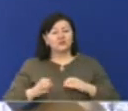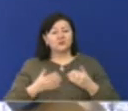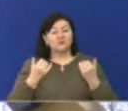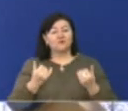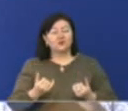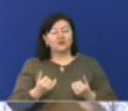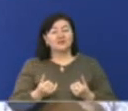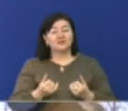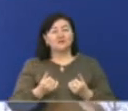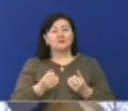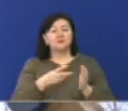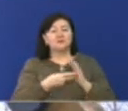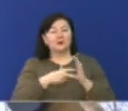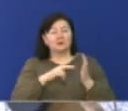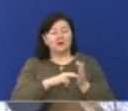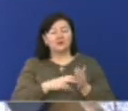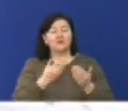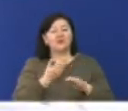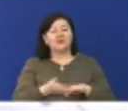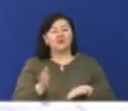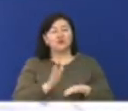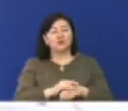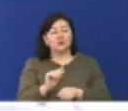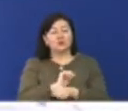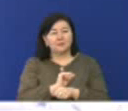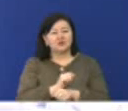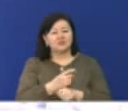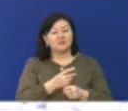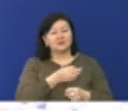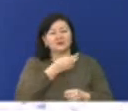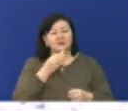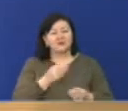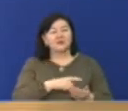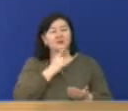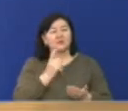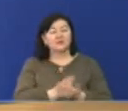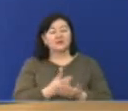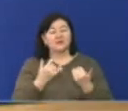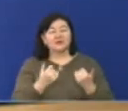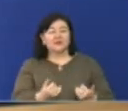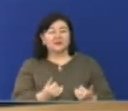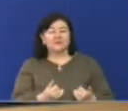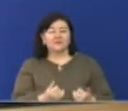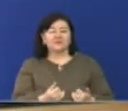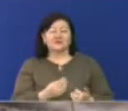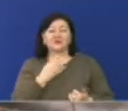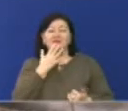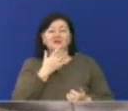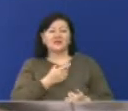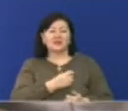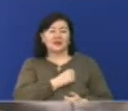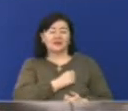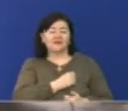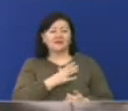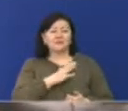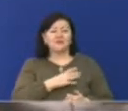учетом оперативного развертывания тяжелой техники. При этом перед подразделениями гражданской защиты и национальной гвардии стояли